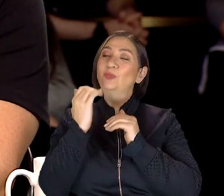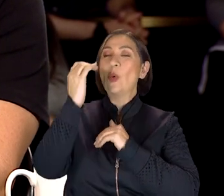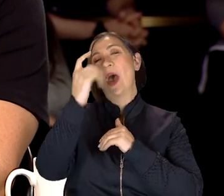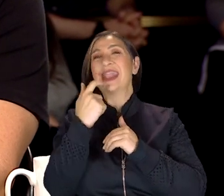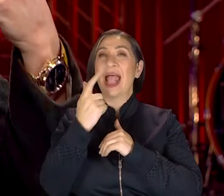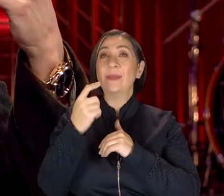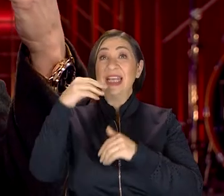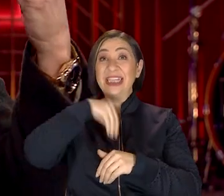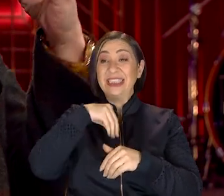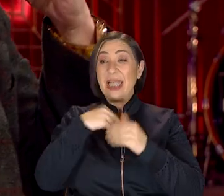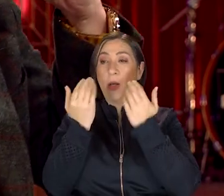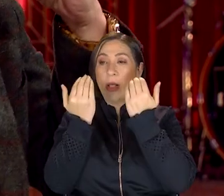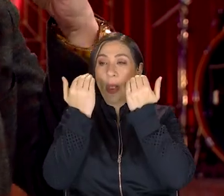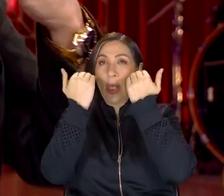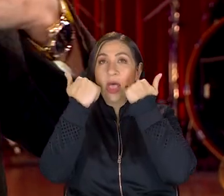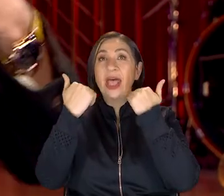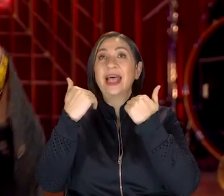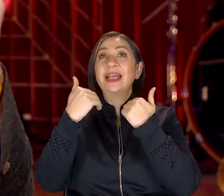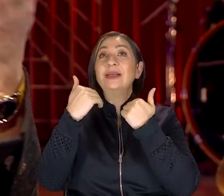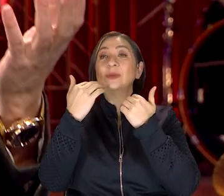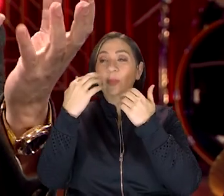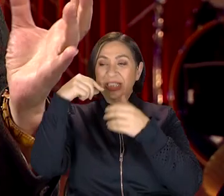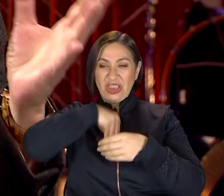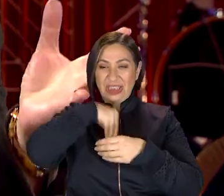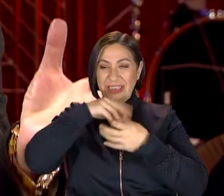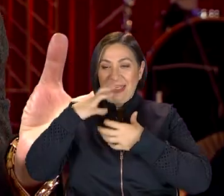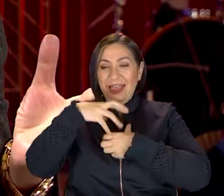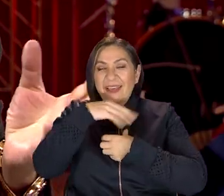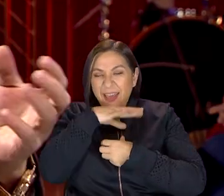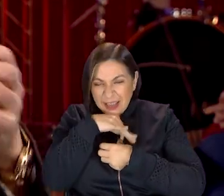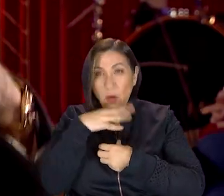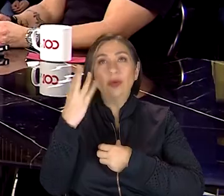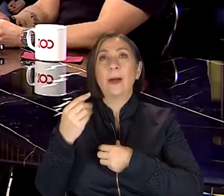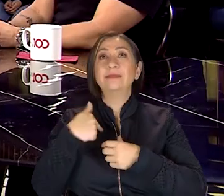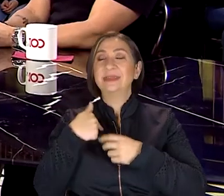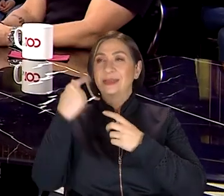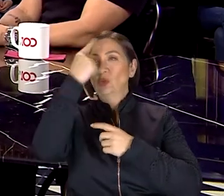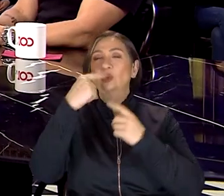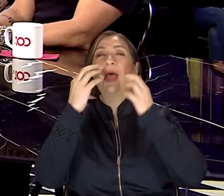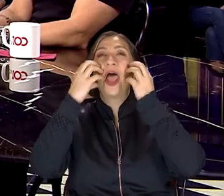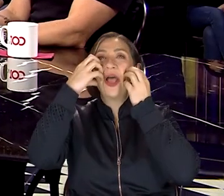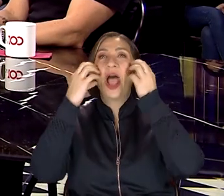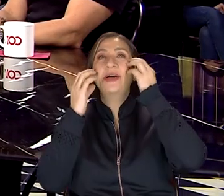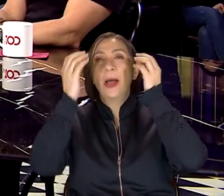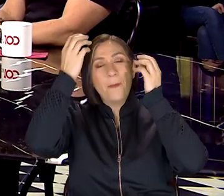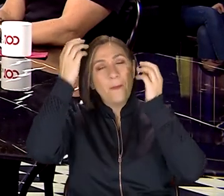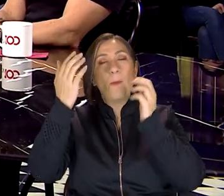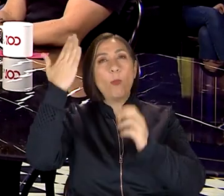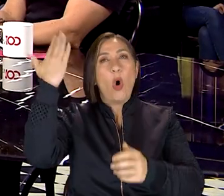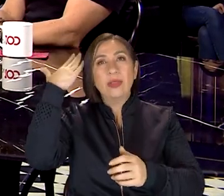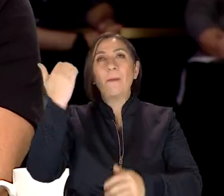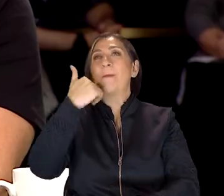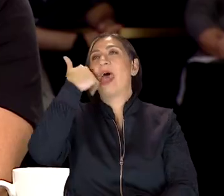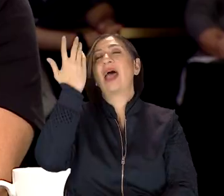ama içe doğru, belki de içe doğru bükülerek yaşlanacaksın. Biz dışarı yaşlanıyoruz. Mesela işte ben saçlarımı